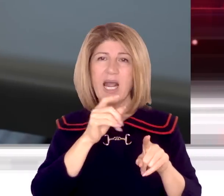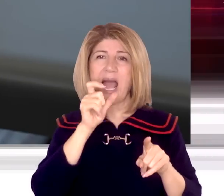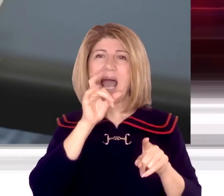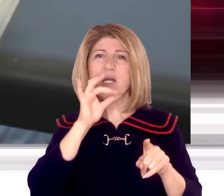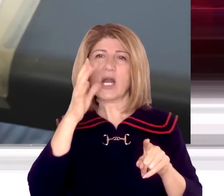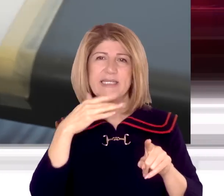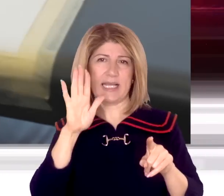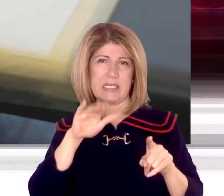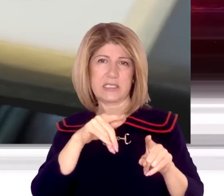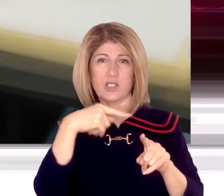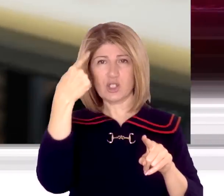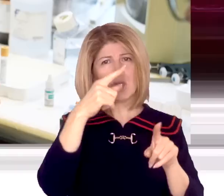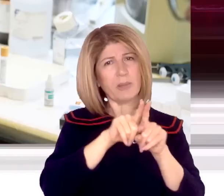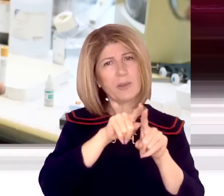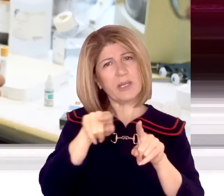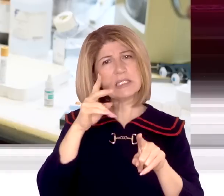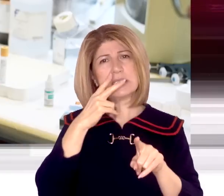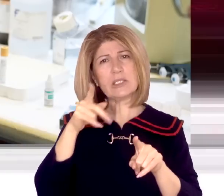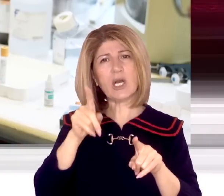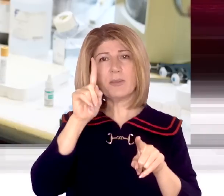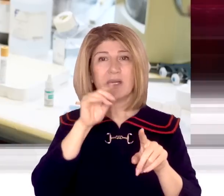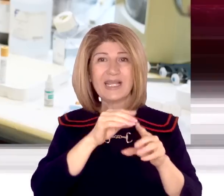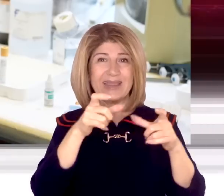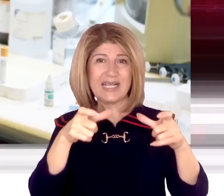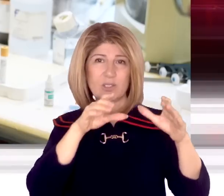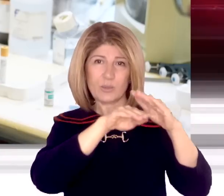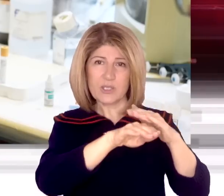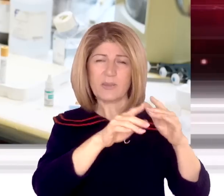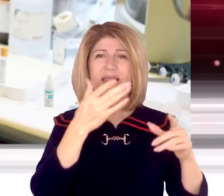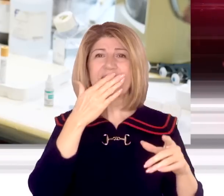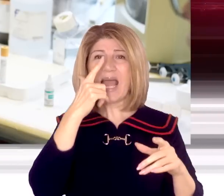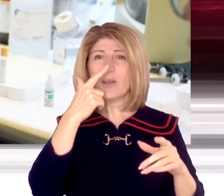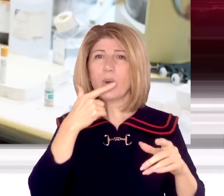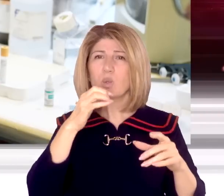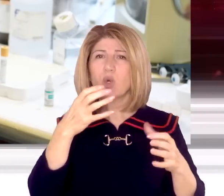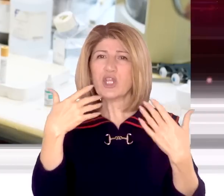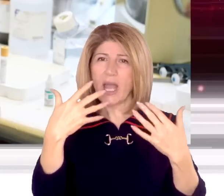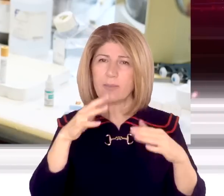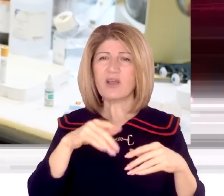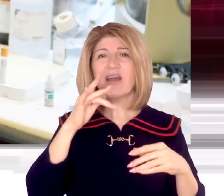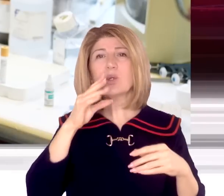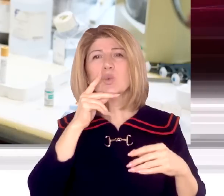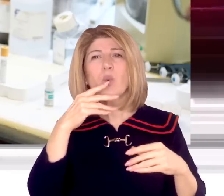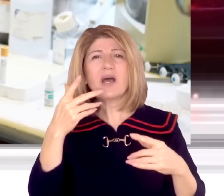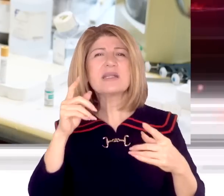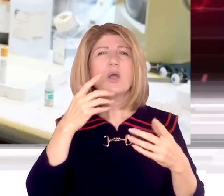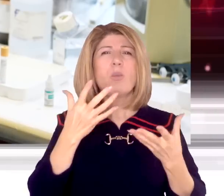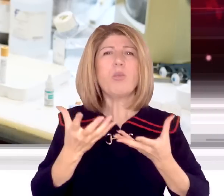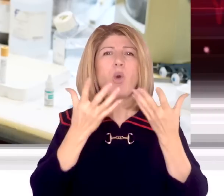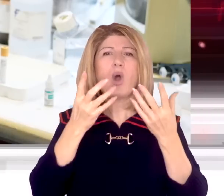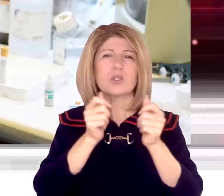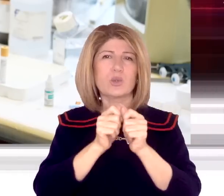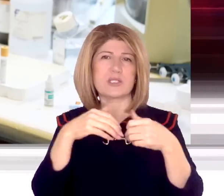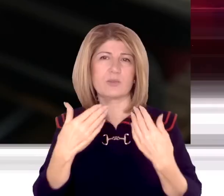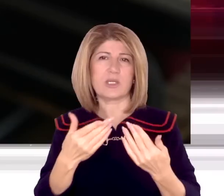یکی سیگار حرارتیه. شبیه سیگاره. میذاریش تو دستگاه، تنباکو رو بدون سوزوندن گرم میکنه و